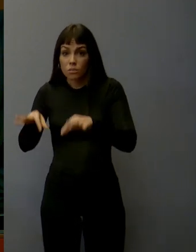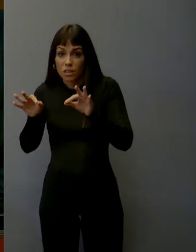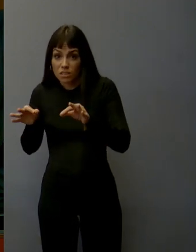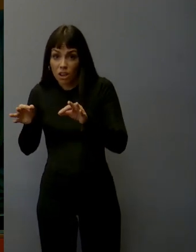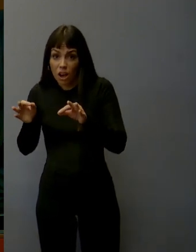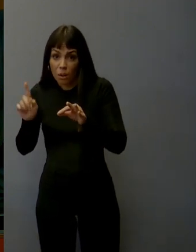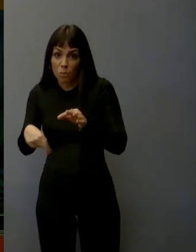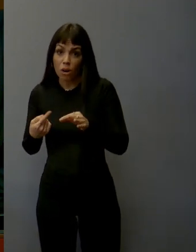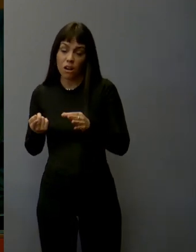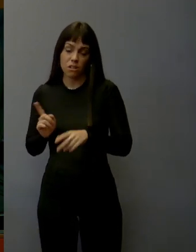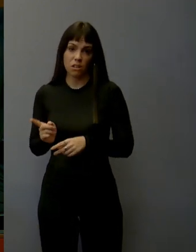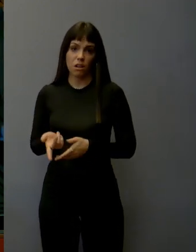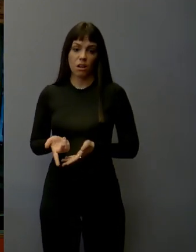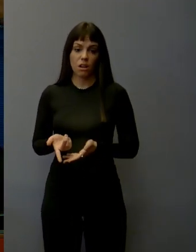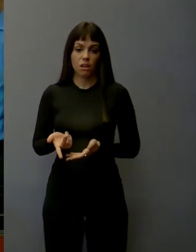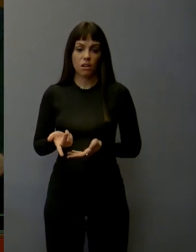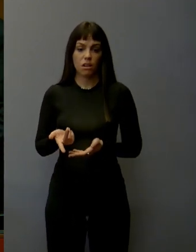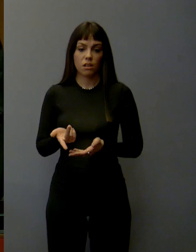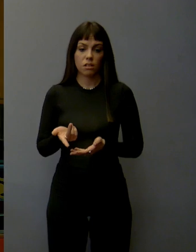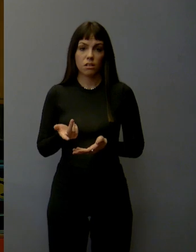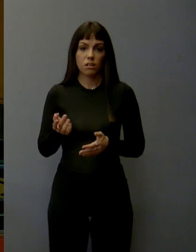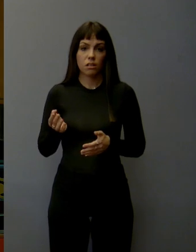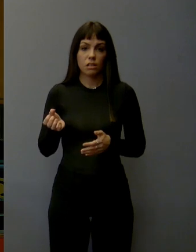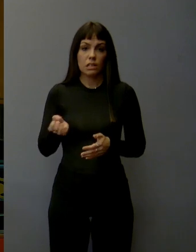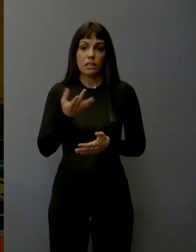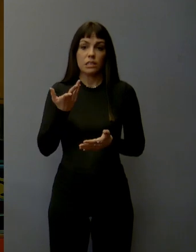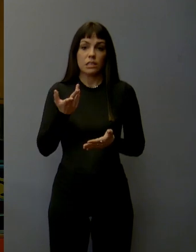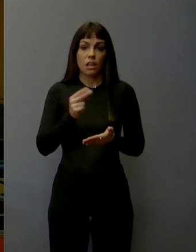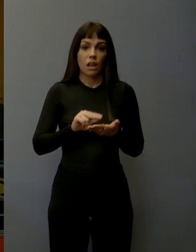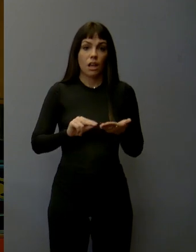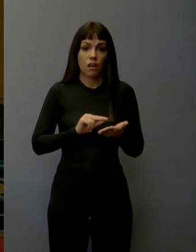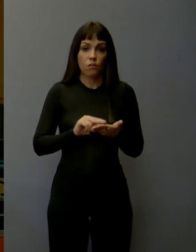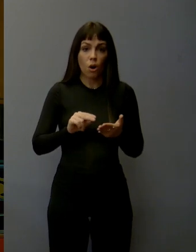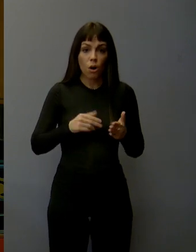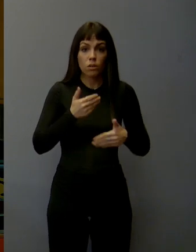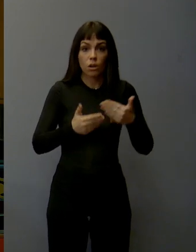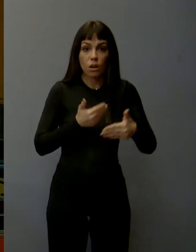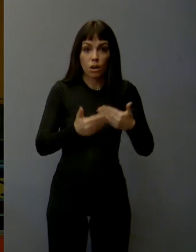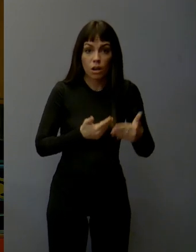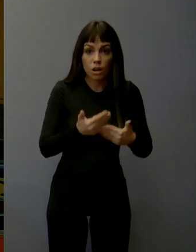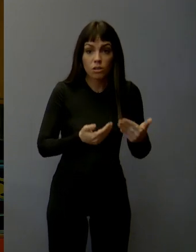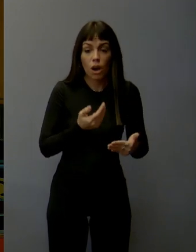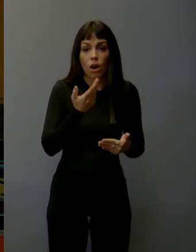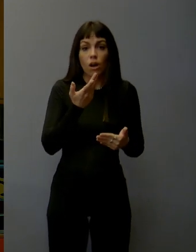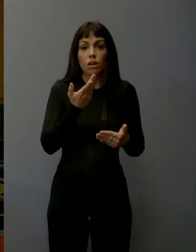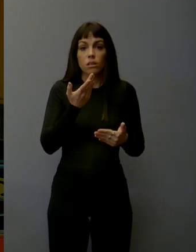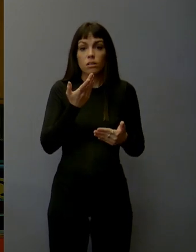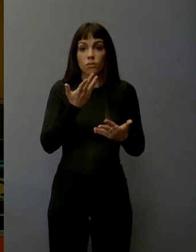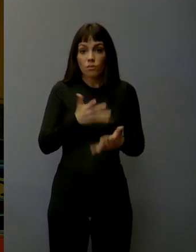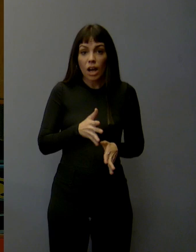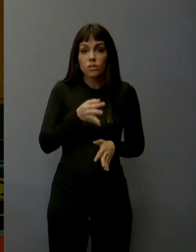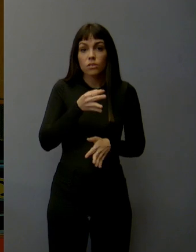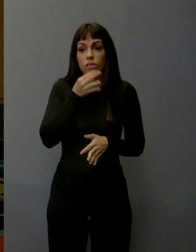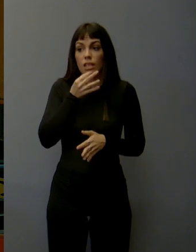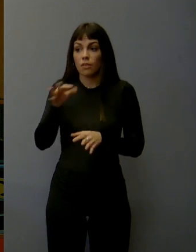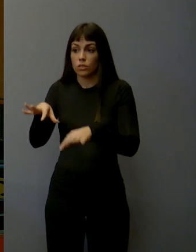se proseguiamo Va da sé che la sospensiva praticamente la sospensione non non esiste no